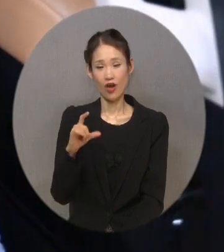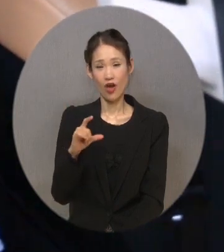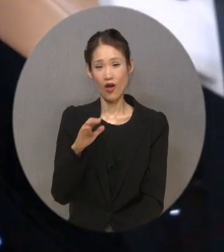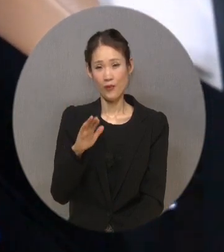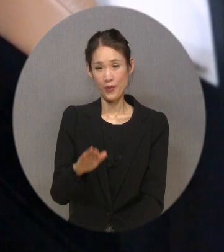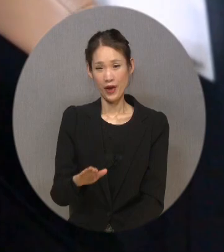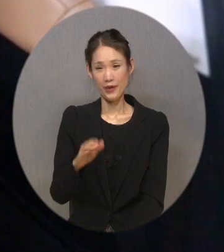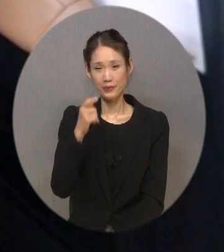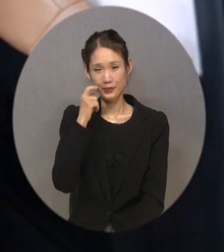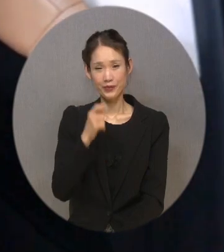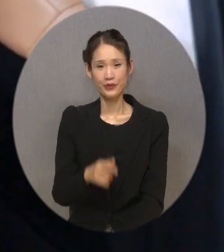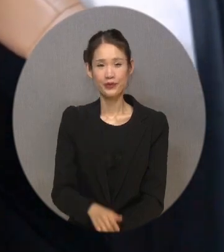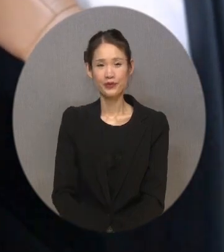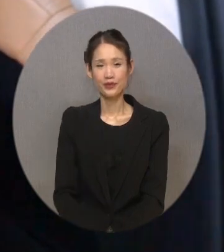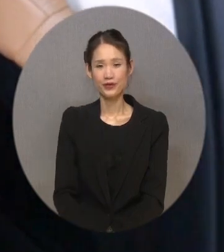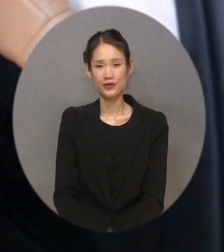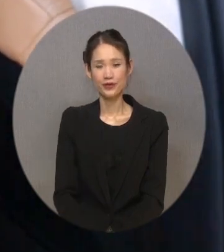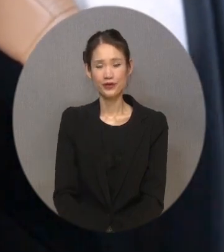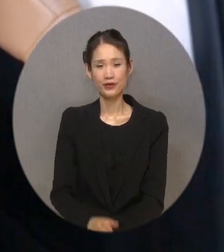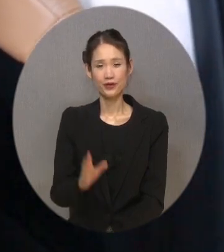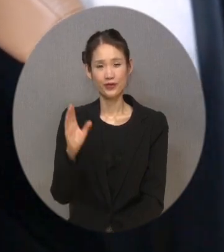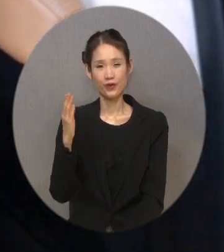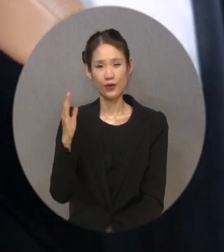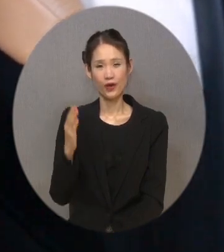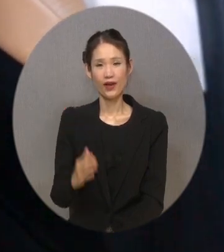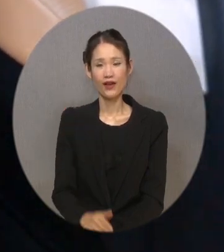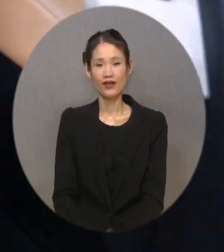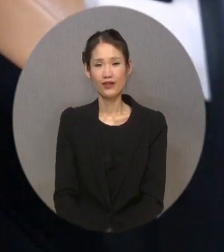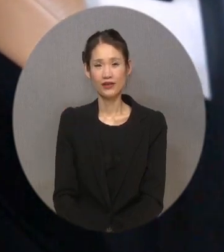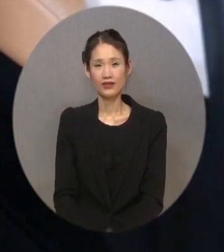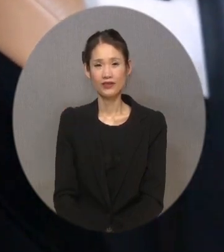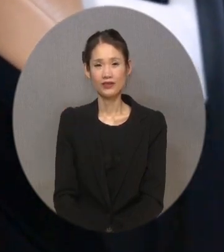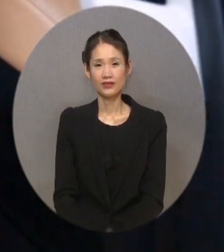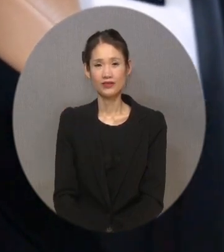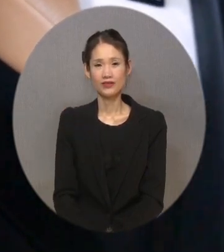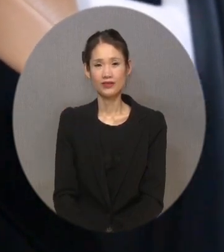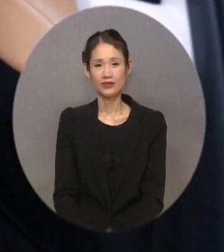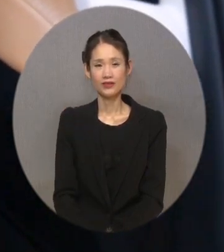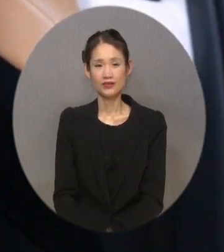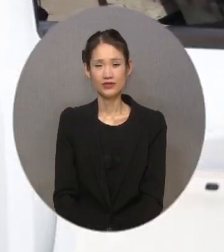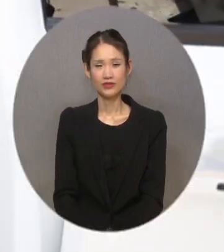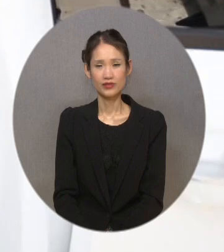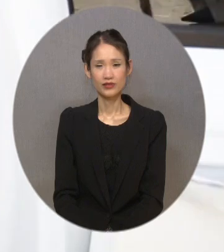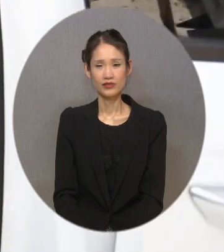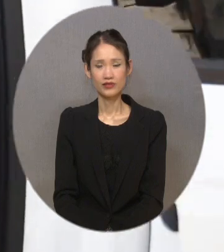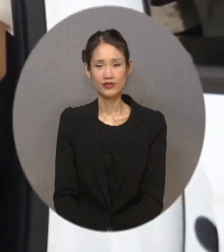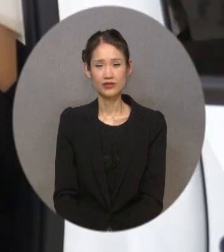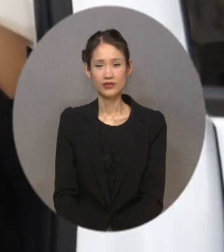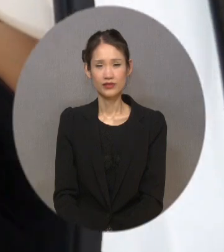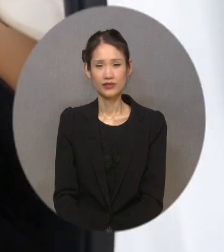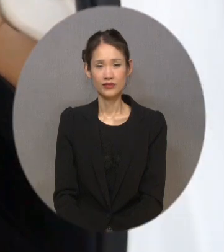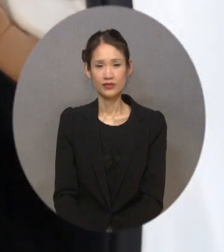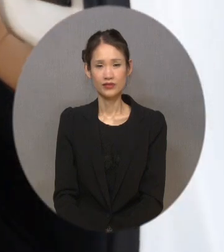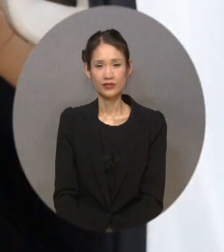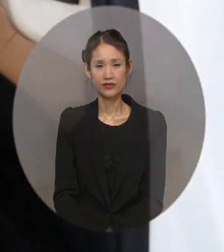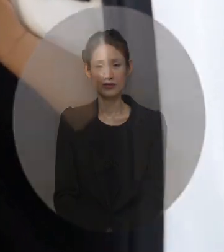내려가요? 여기가 이제 된 거야. 어. 되는 거 같아. 거기까지. 거기까지.